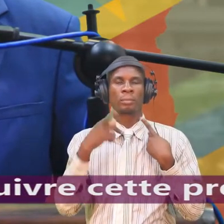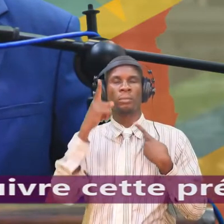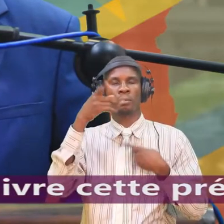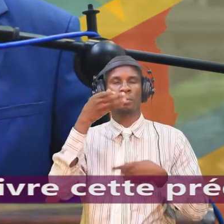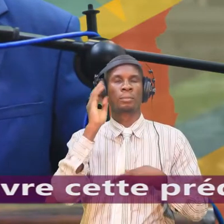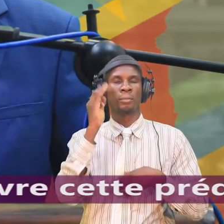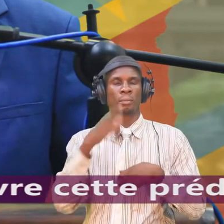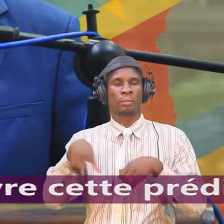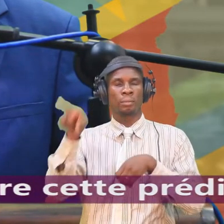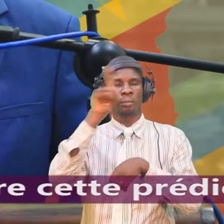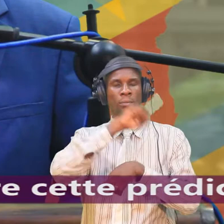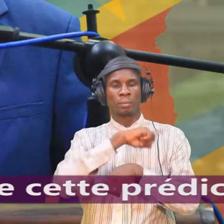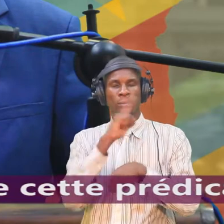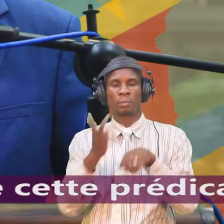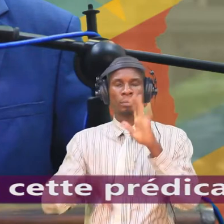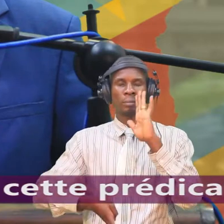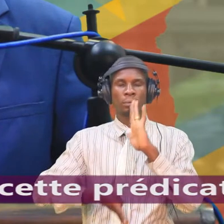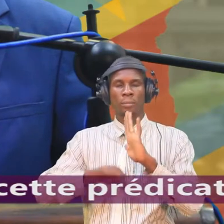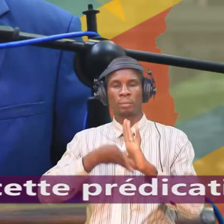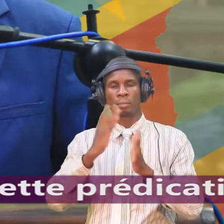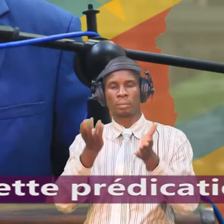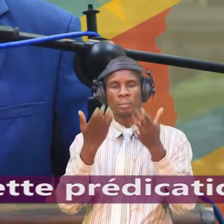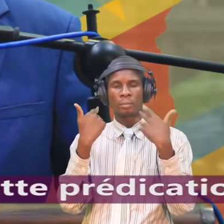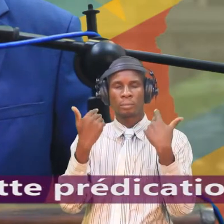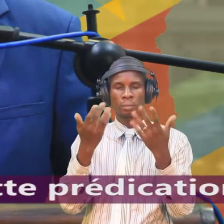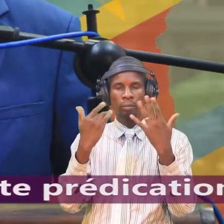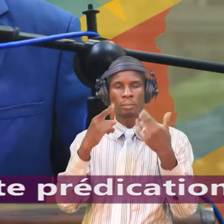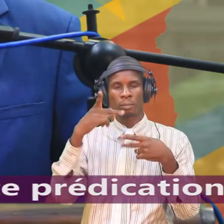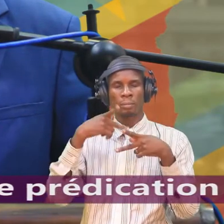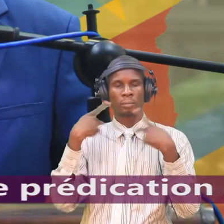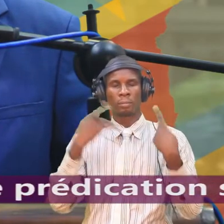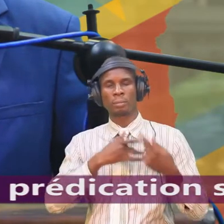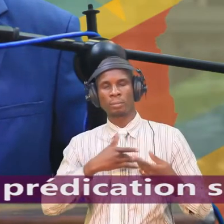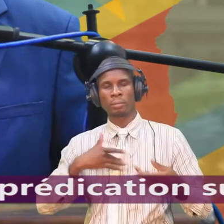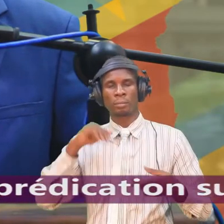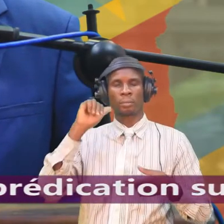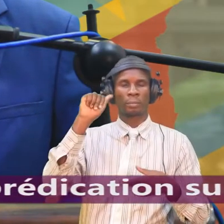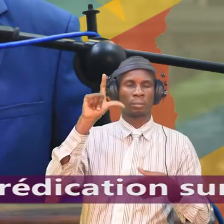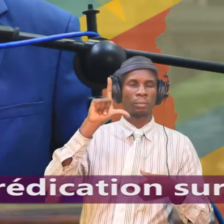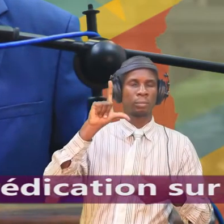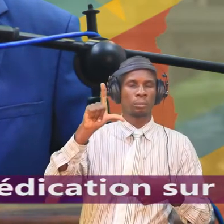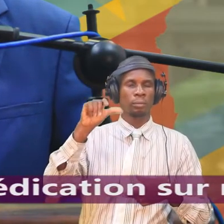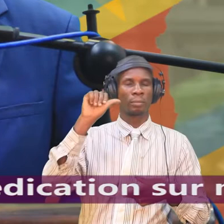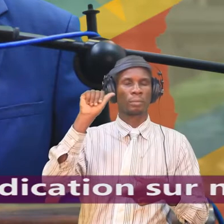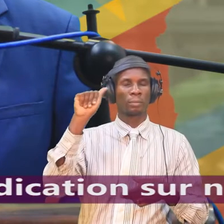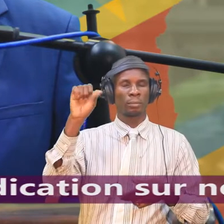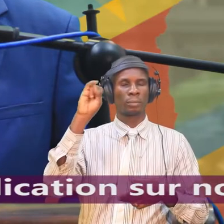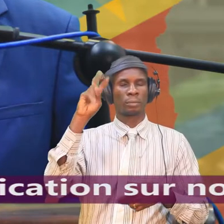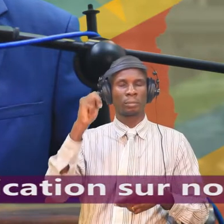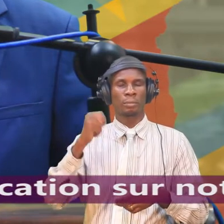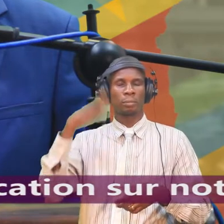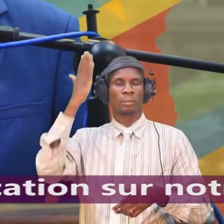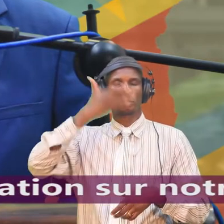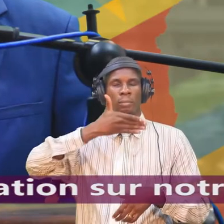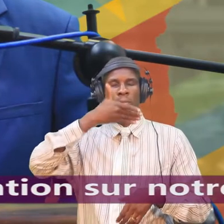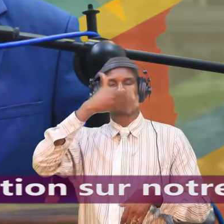pendant ces 14 jours entre tes saintes mains, Na à tunaombea savoir pia Pasteur Alain mtumishi Corali. wako ambaye Nous ni voulons que tu mnenaji puisses Pasteur Alain louer notre Corali. nom une fois